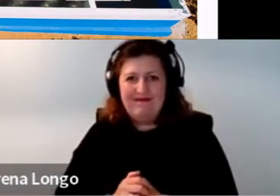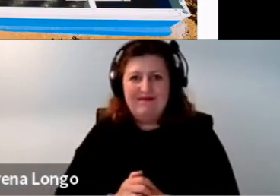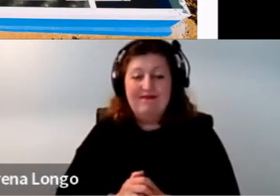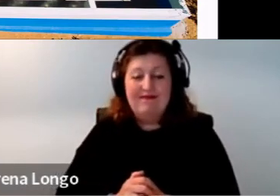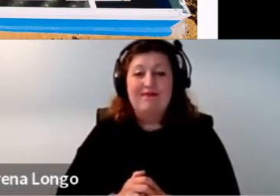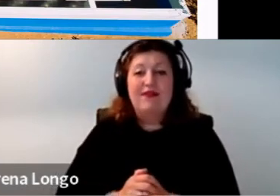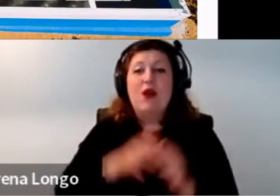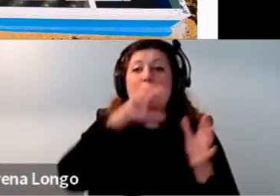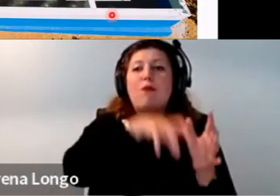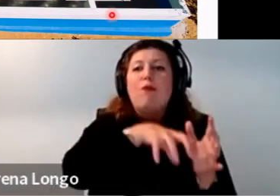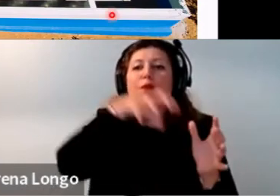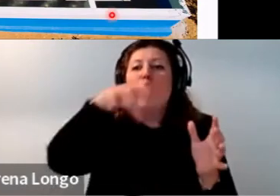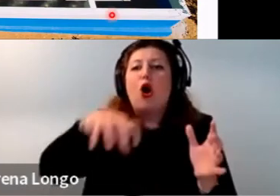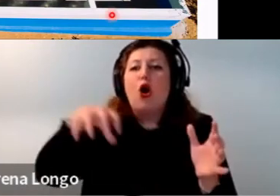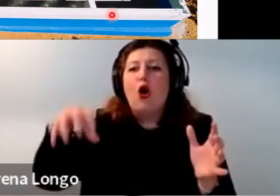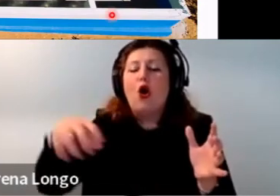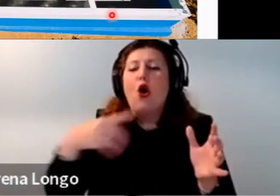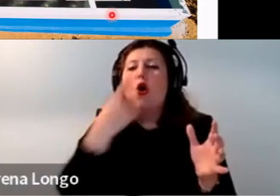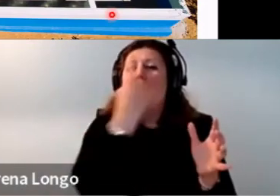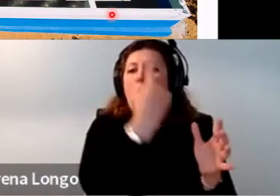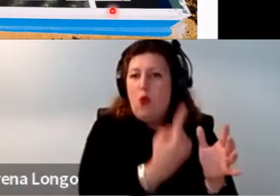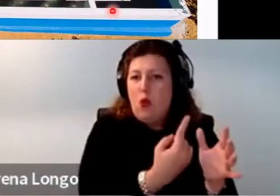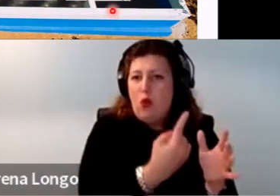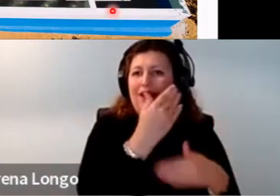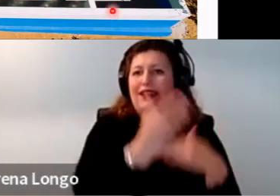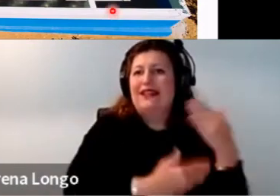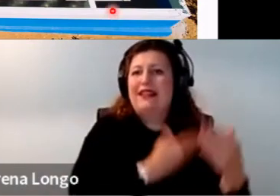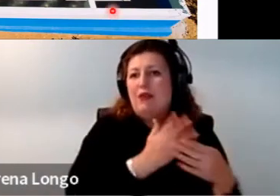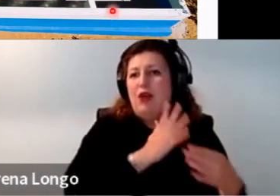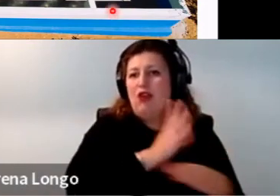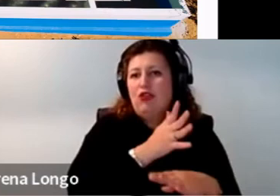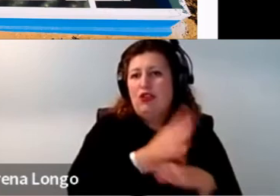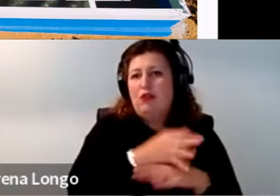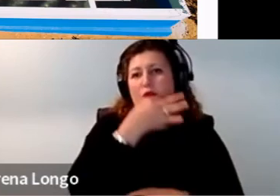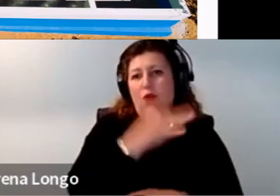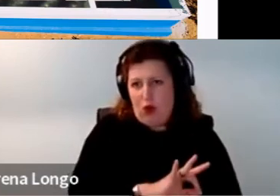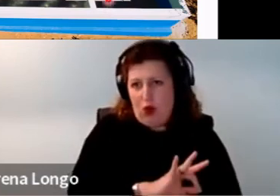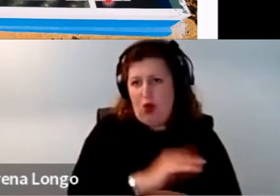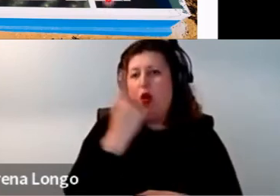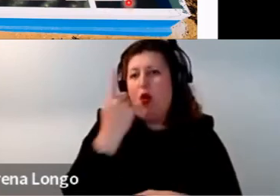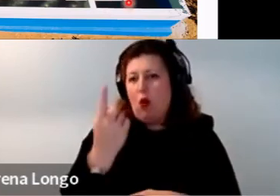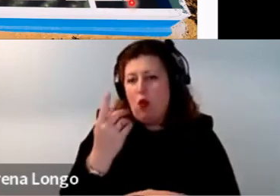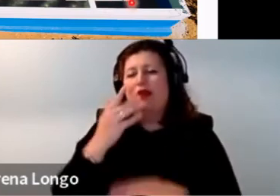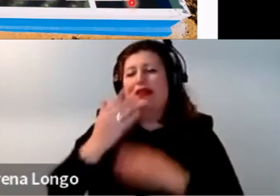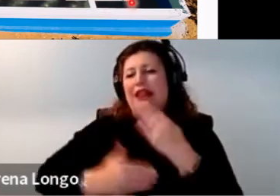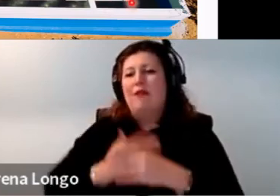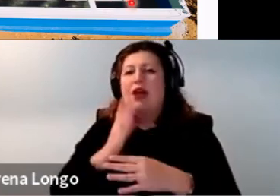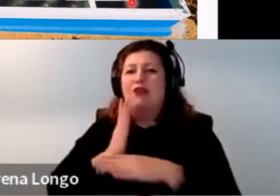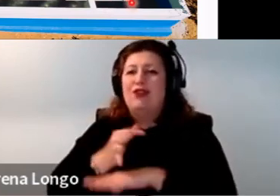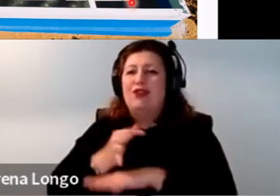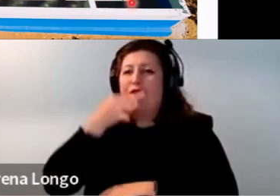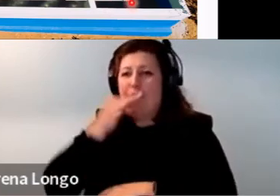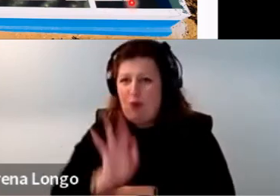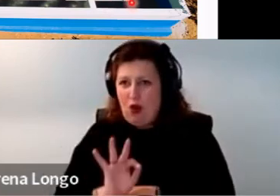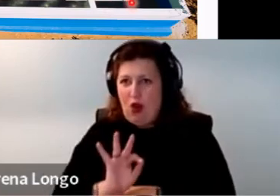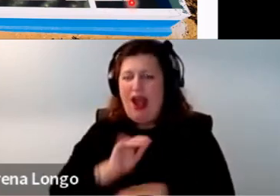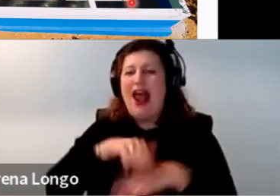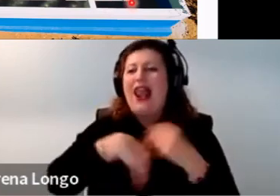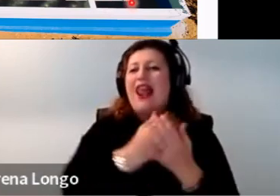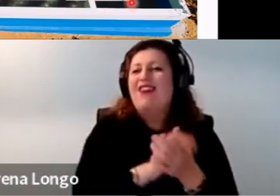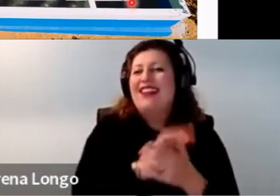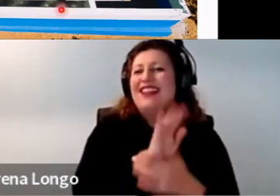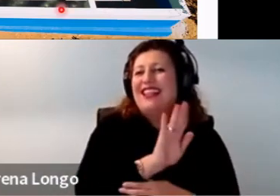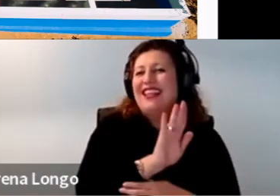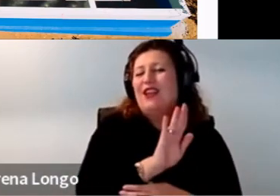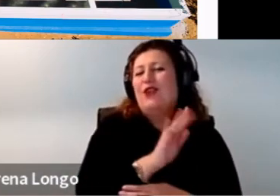blocco accessibile ai bambini con disabilità, con ovviamente il proprio lavandino e